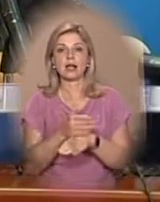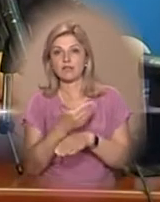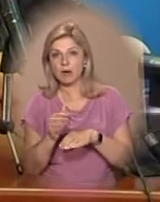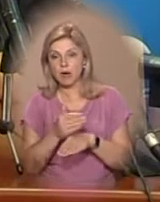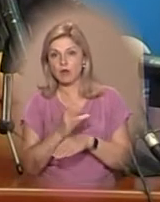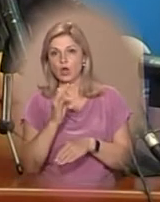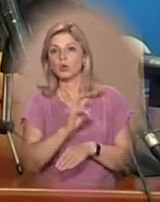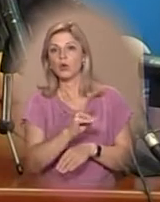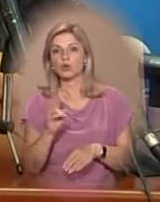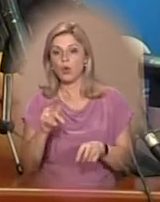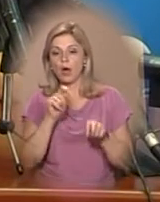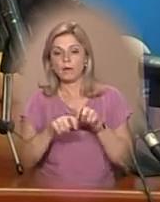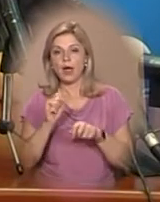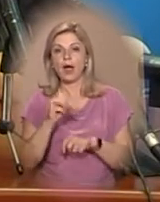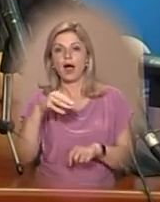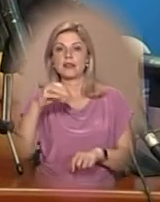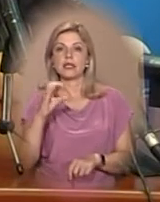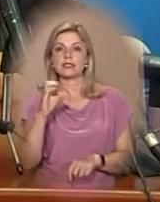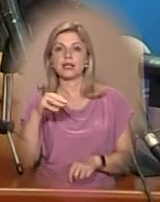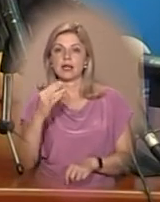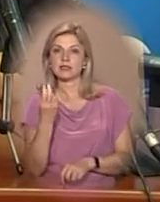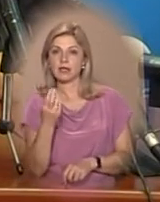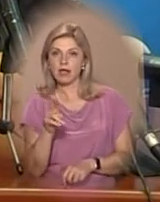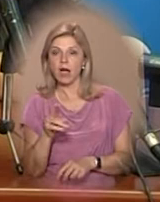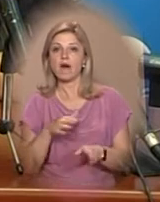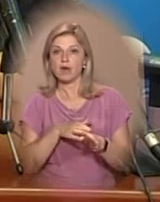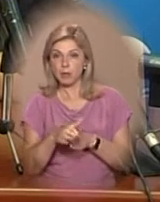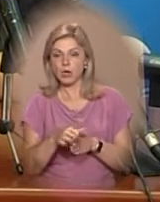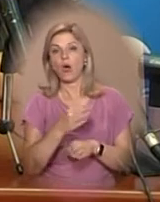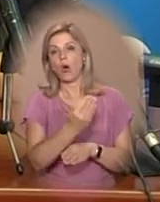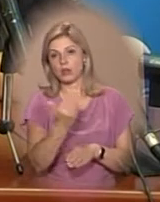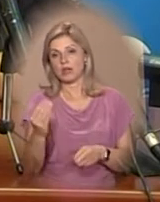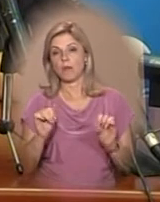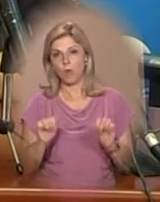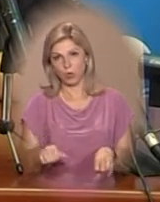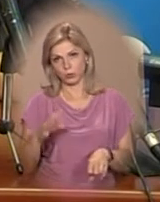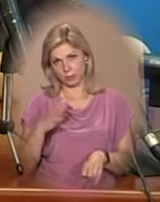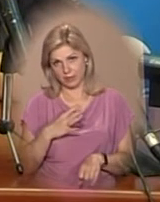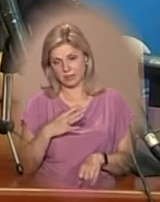прошли аттестацию, на данный момент прошли аттестацию, они могут